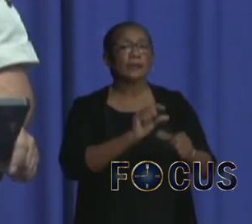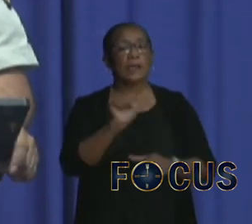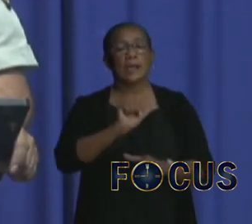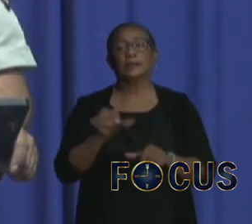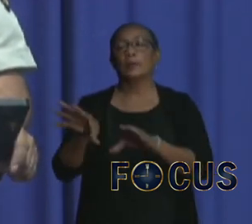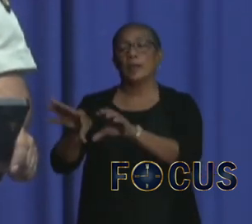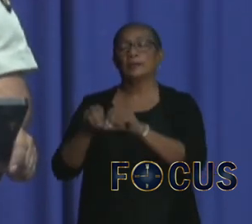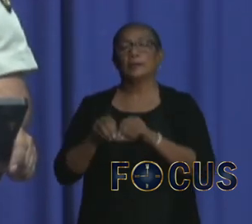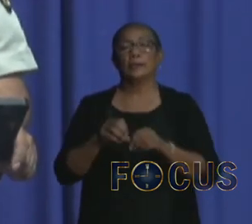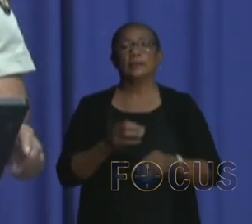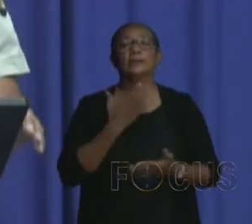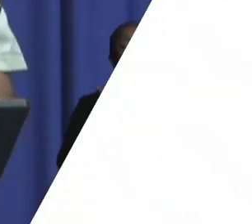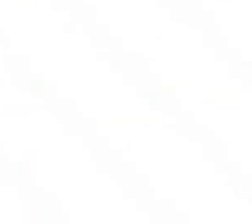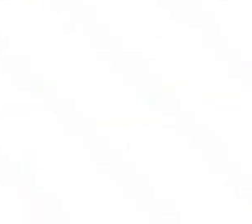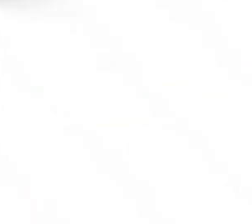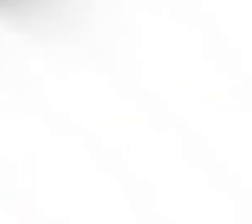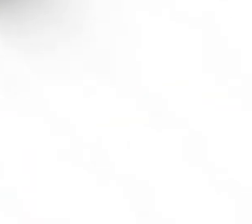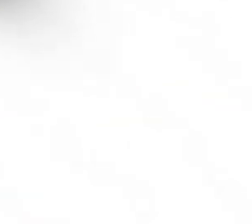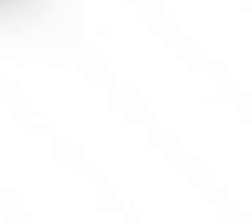treffen. Dank u wel.